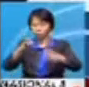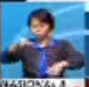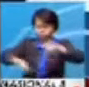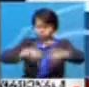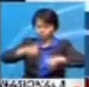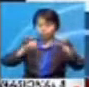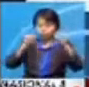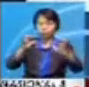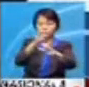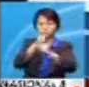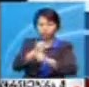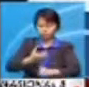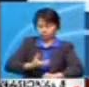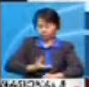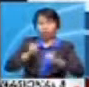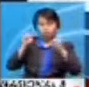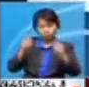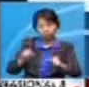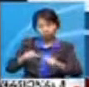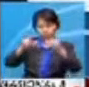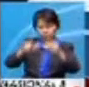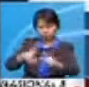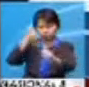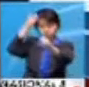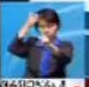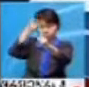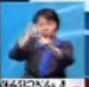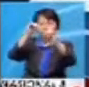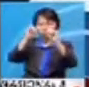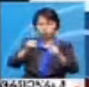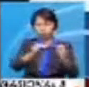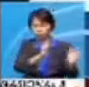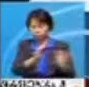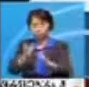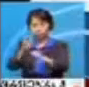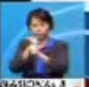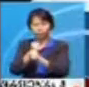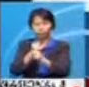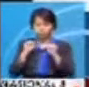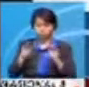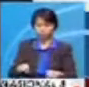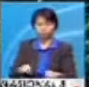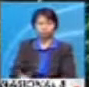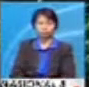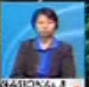mampu menghasilkan pingat sekaligus meletakkan sasaran itu mampu direalisasikan.